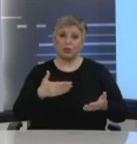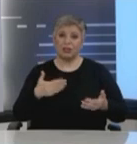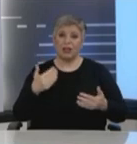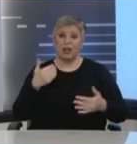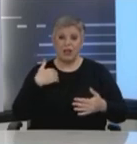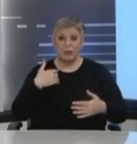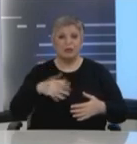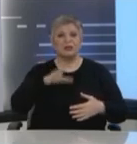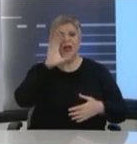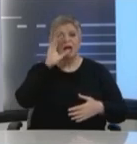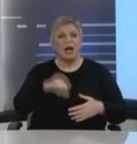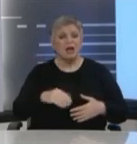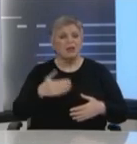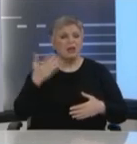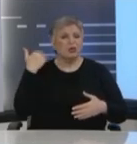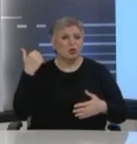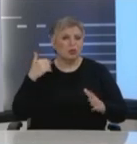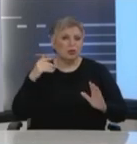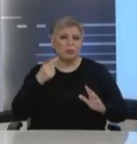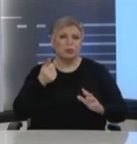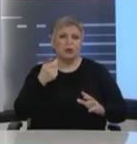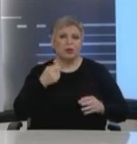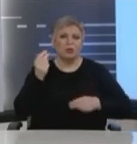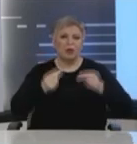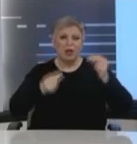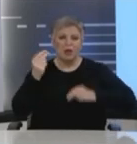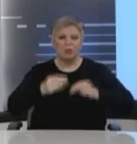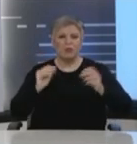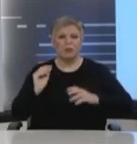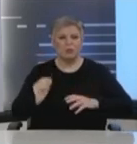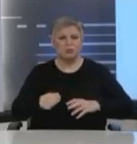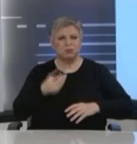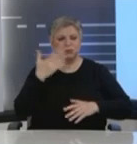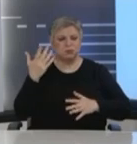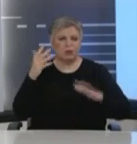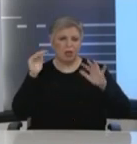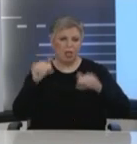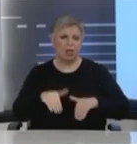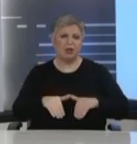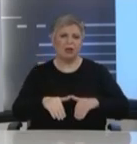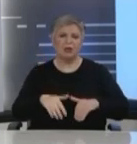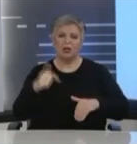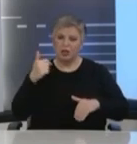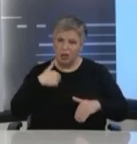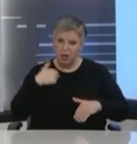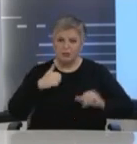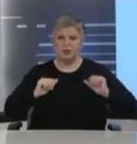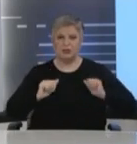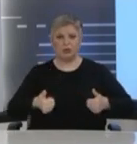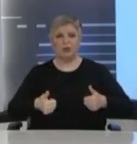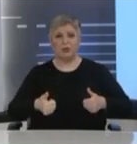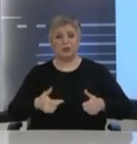ειδικά μέσα στη χειρότερη οικονομική κρίση που άλλοι δημιούργησαν. Κανείς δεν δικαιούται να αποκρύπτει από τους πολίτες την